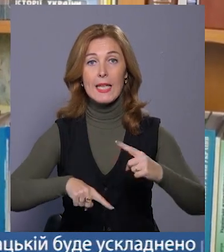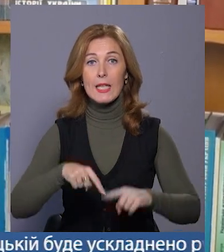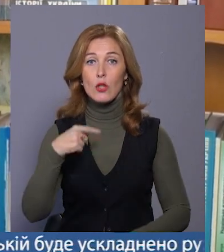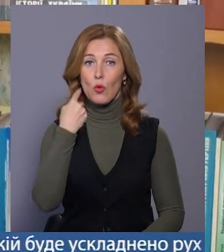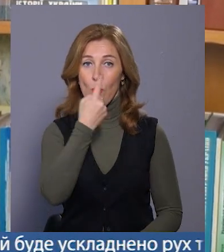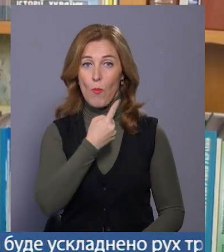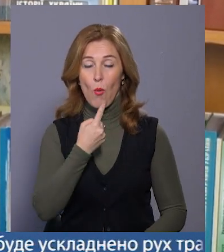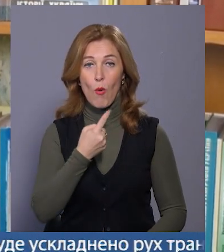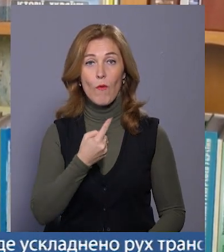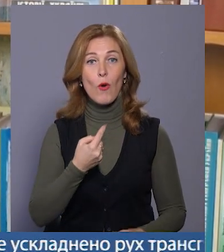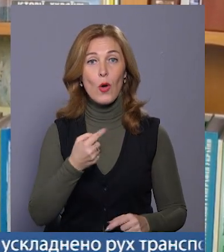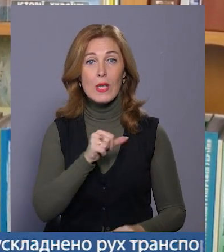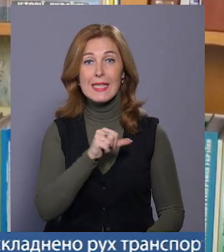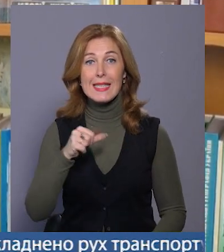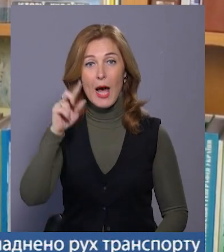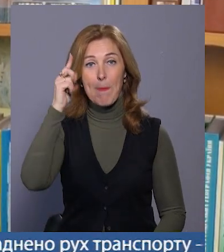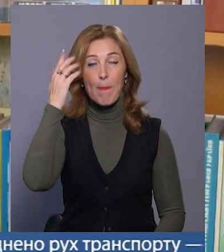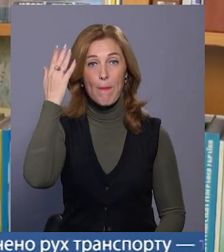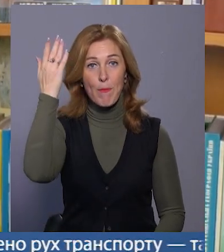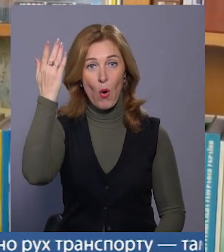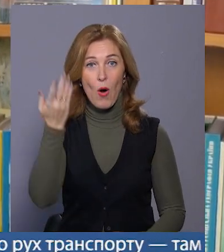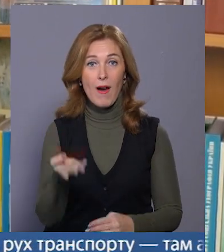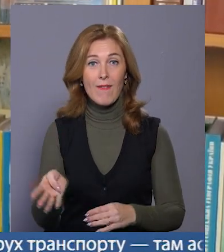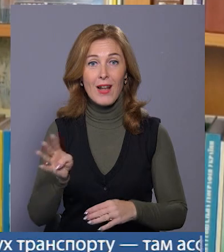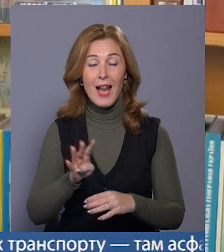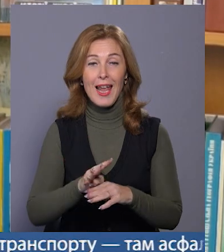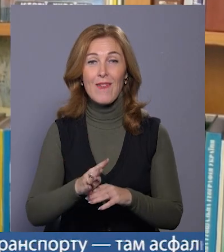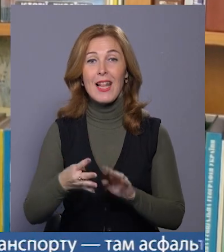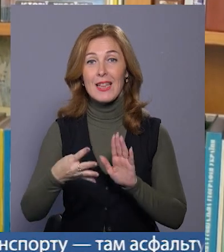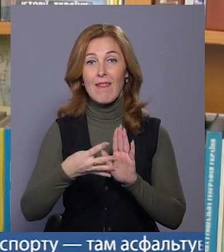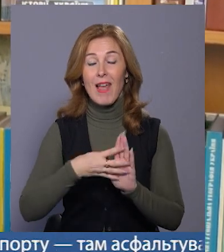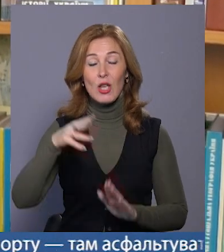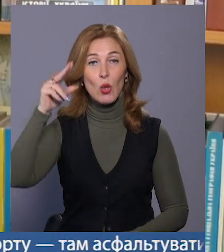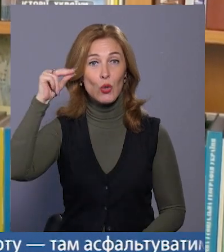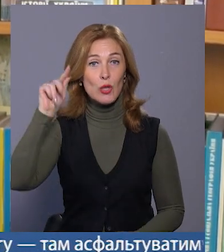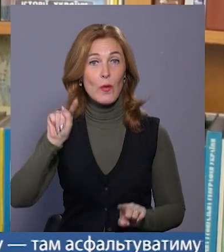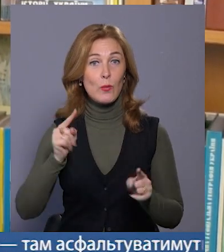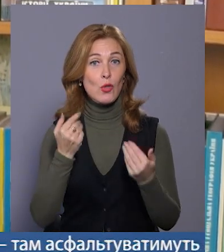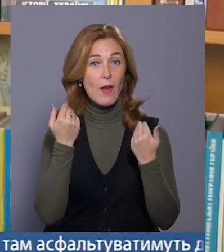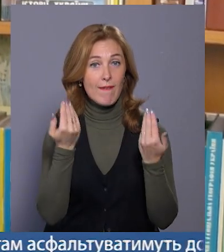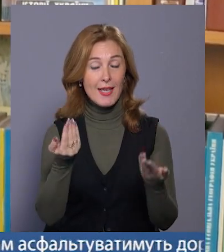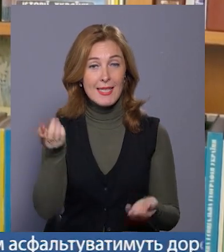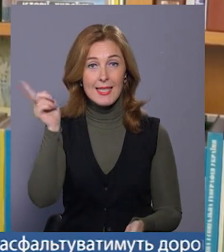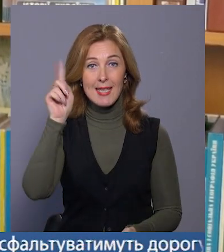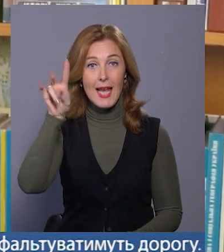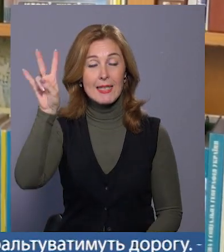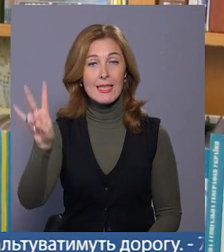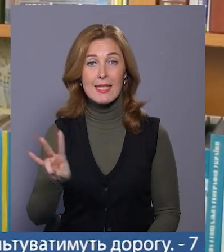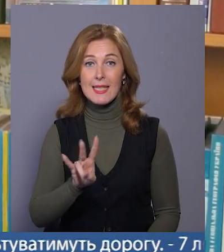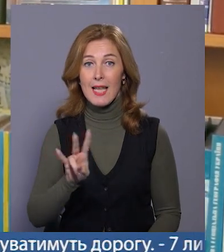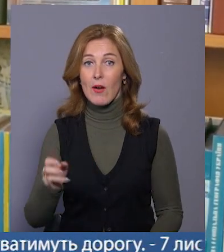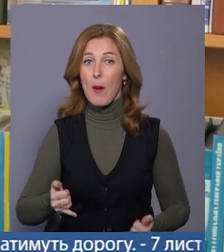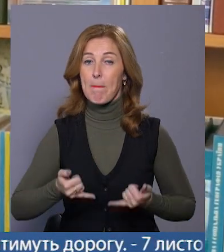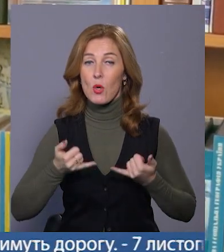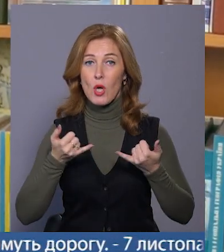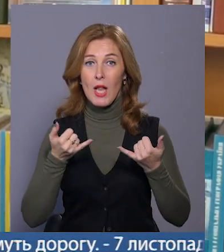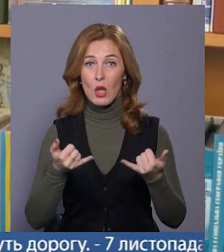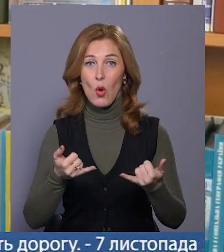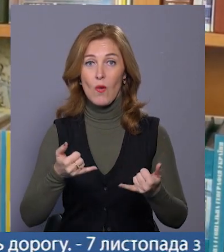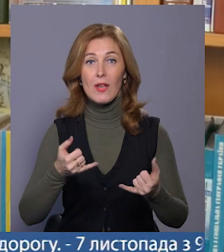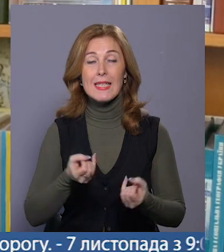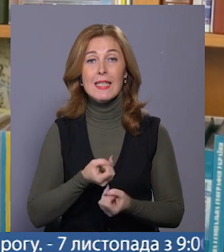вже сам Бог велів 9 числа, тому що, ви знаєте, Православна Церква пошановує